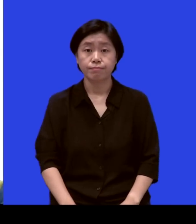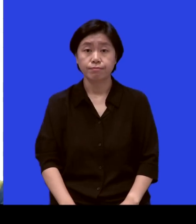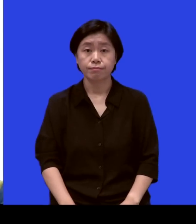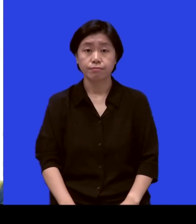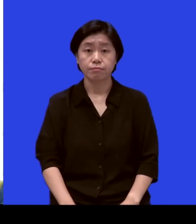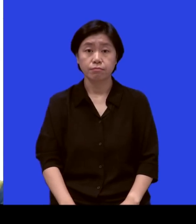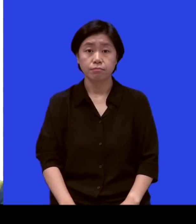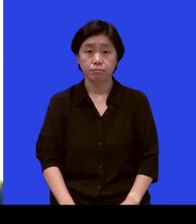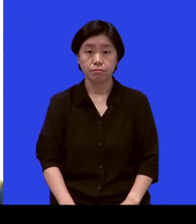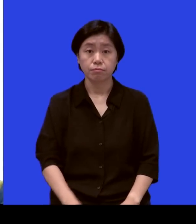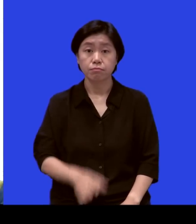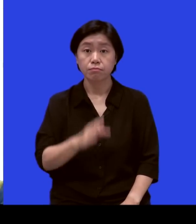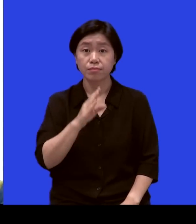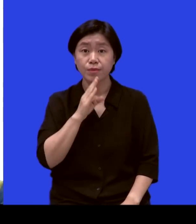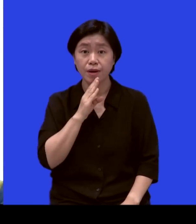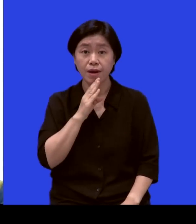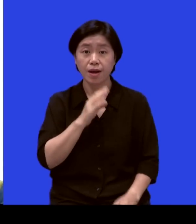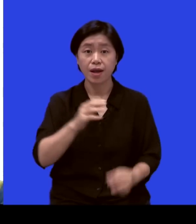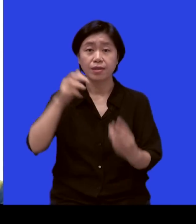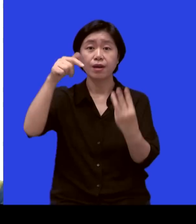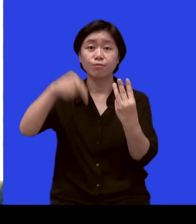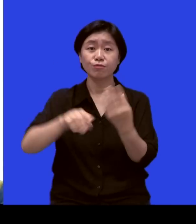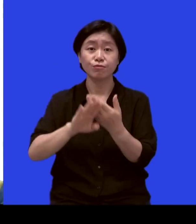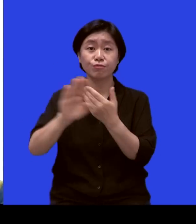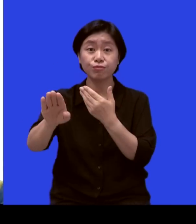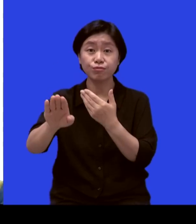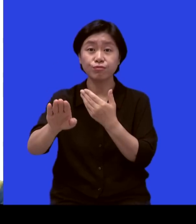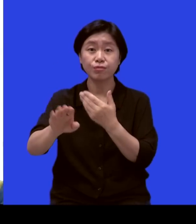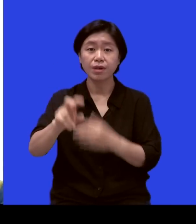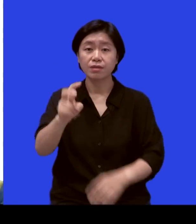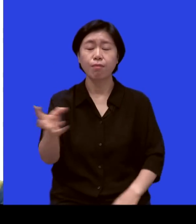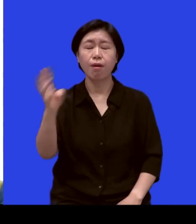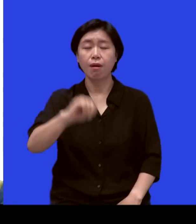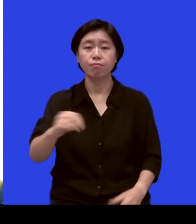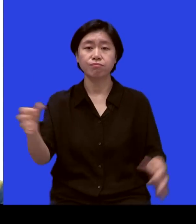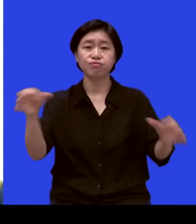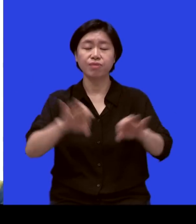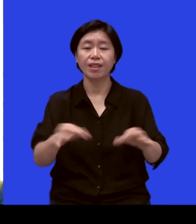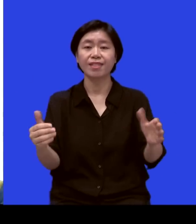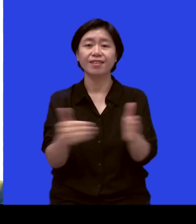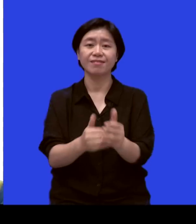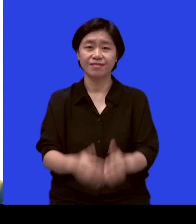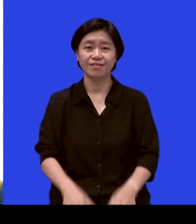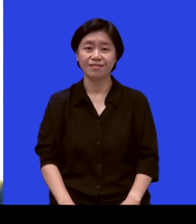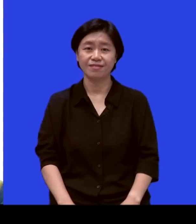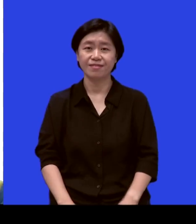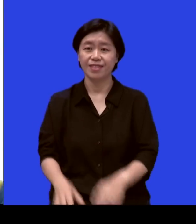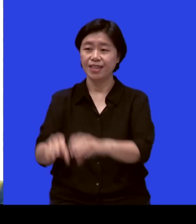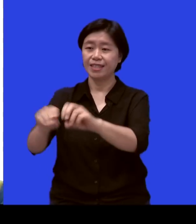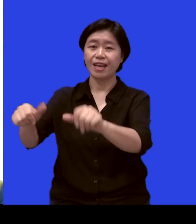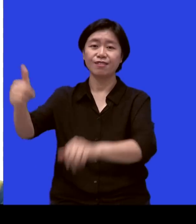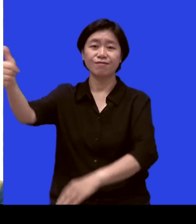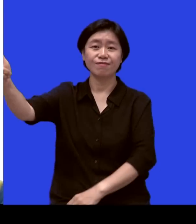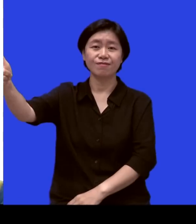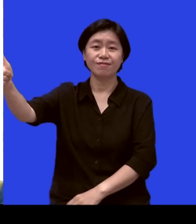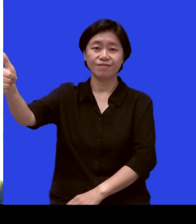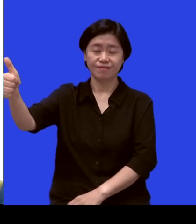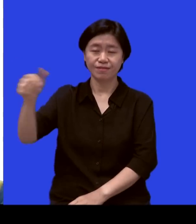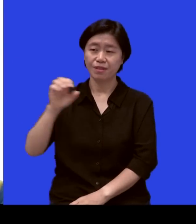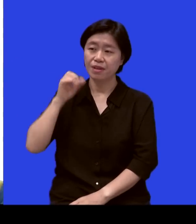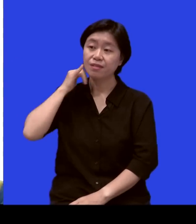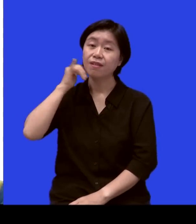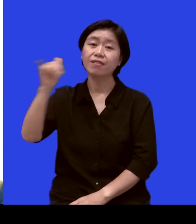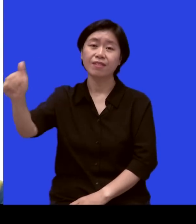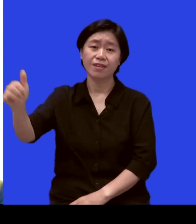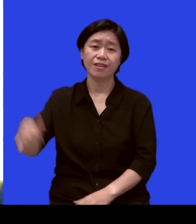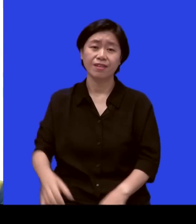3주 만에 달성을 해서 와. 연락을 했어요. 우리가 다 이거 됐다. 우리가 준비되지 않으면